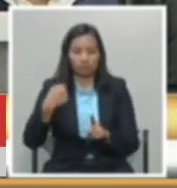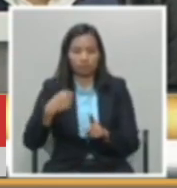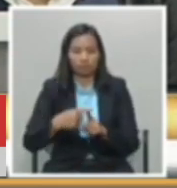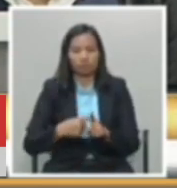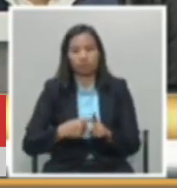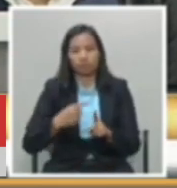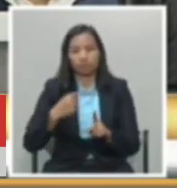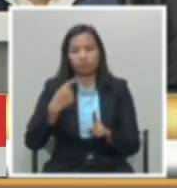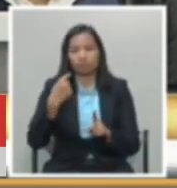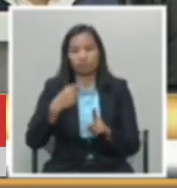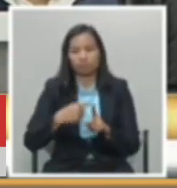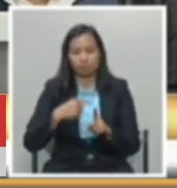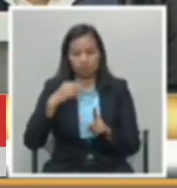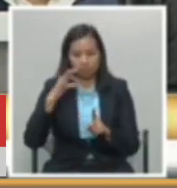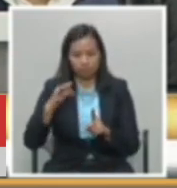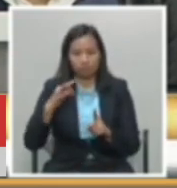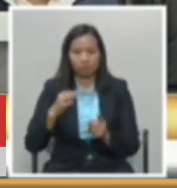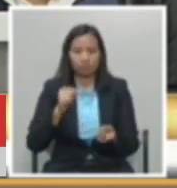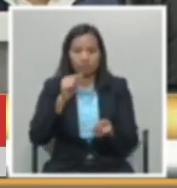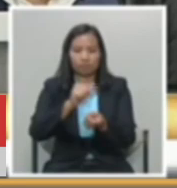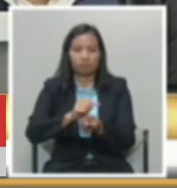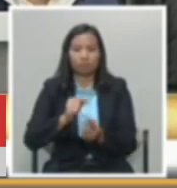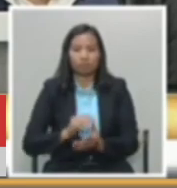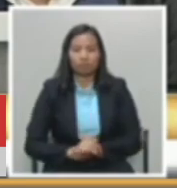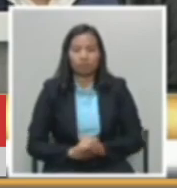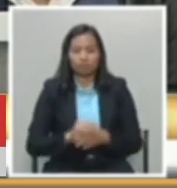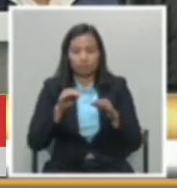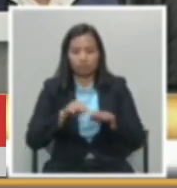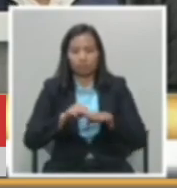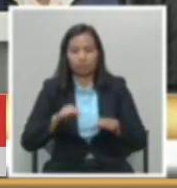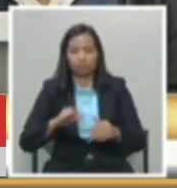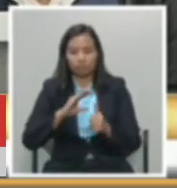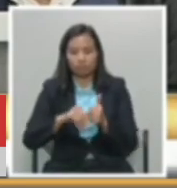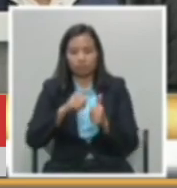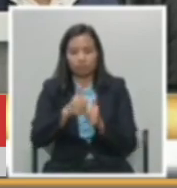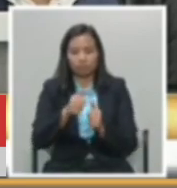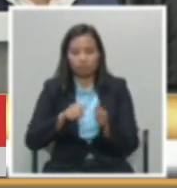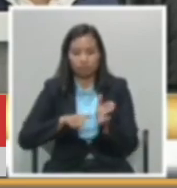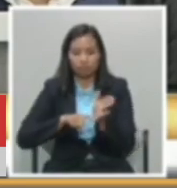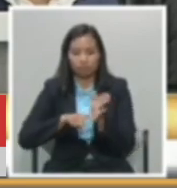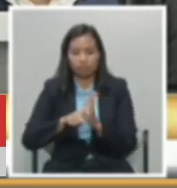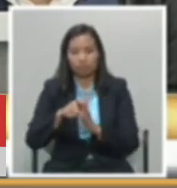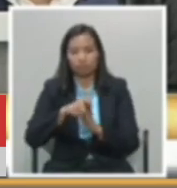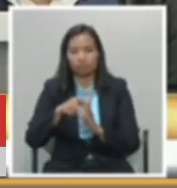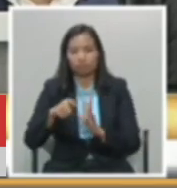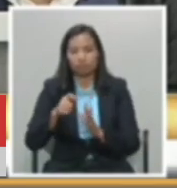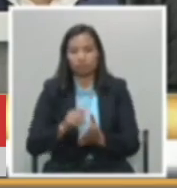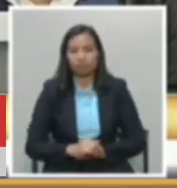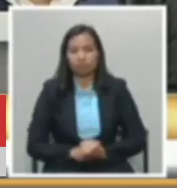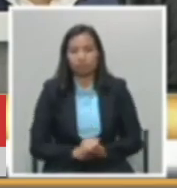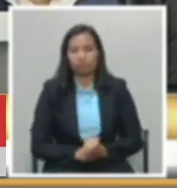เองเนี่ยพบว่าเด็กติดเชื้อซิฟิลิส